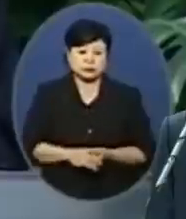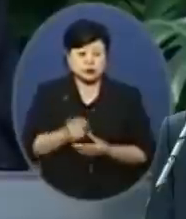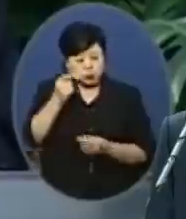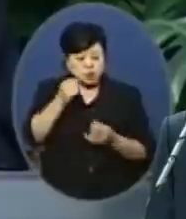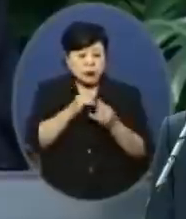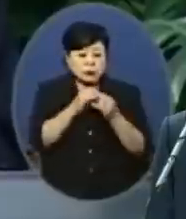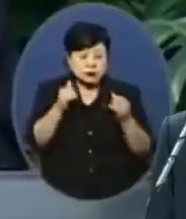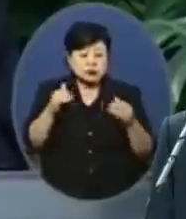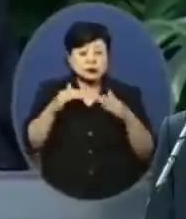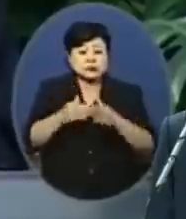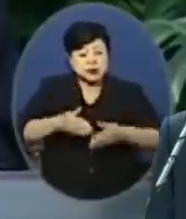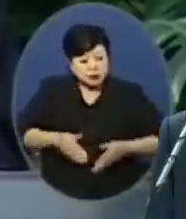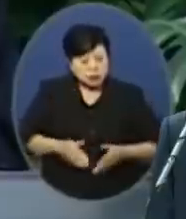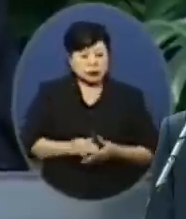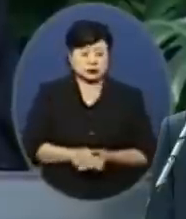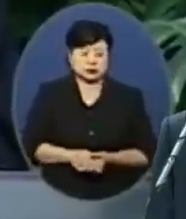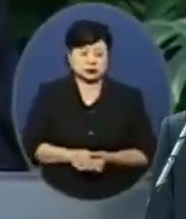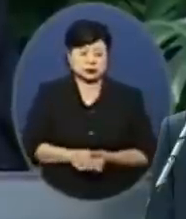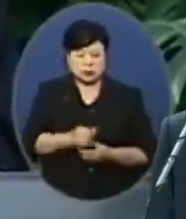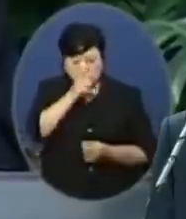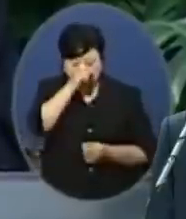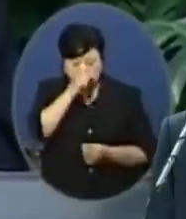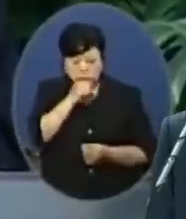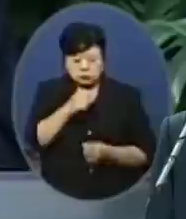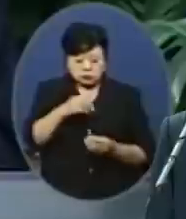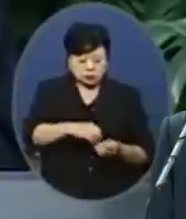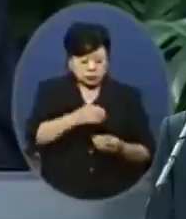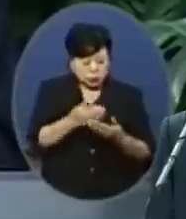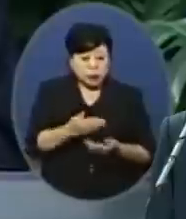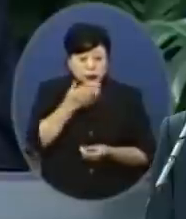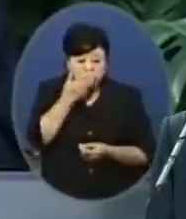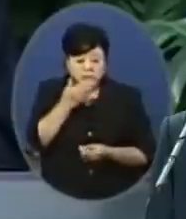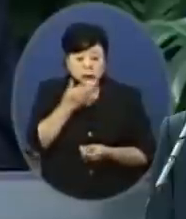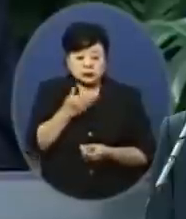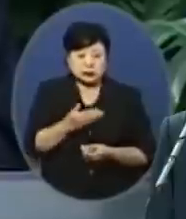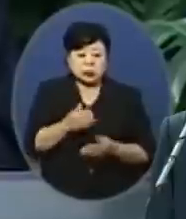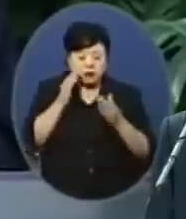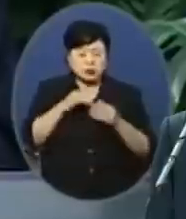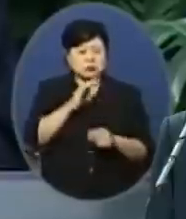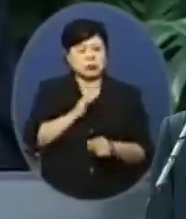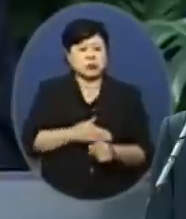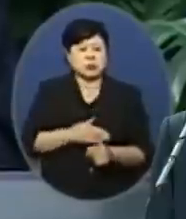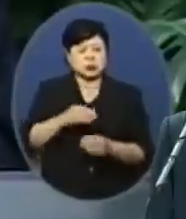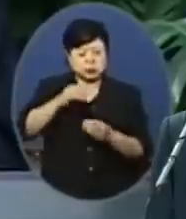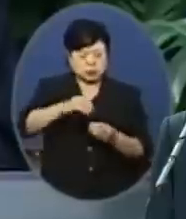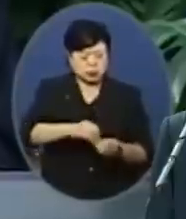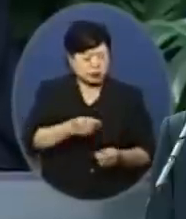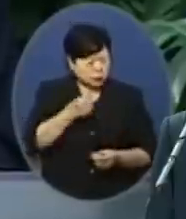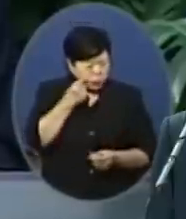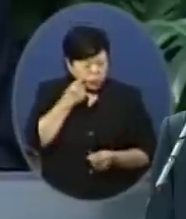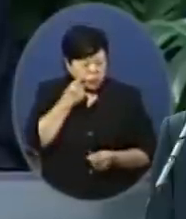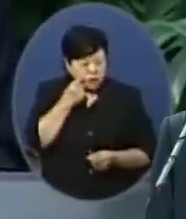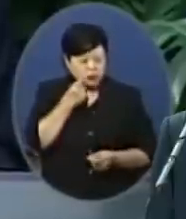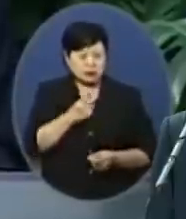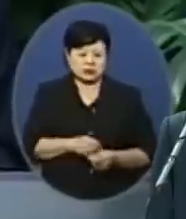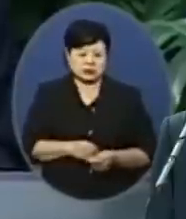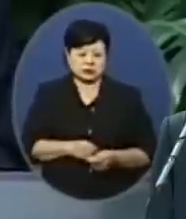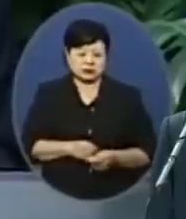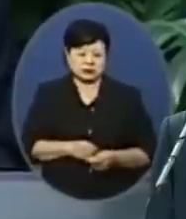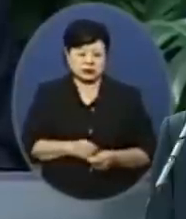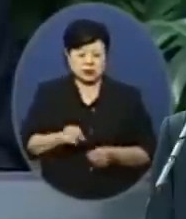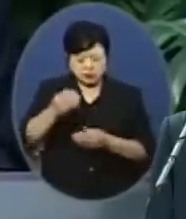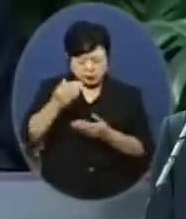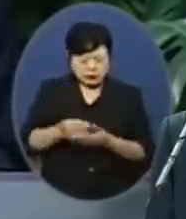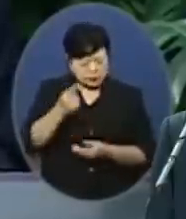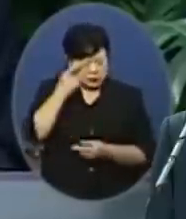훌륭한 집에 태어나서 좋은 것을 상속으로 받을 수 있지만은 공부도 못하고 상속도 못 받았다고 해서 나 같은 사람은 버림받았다고